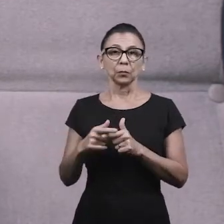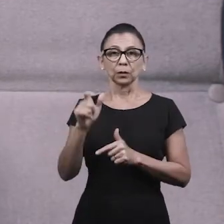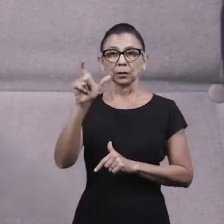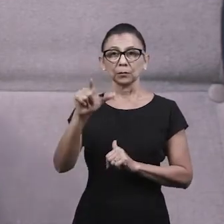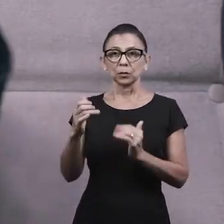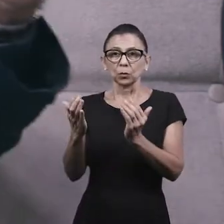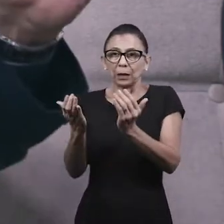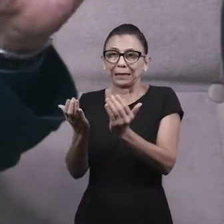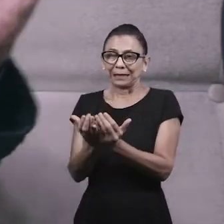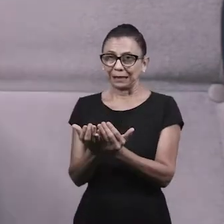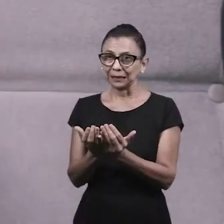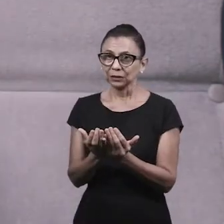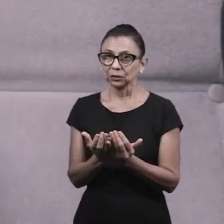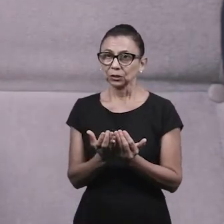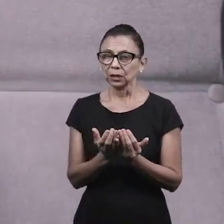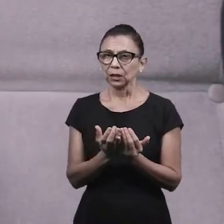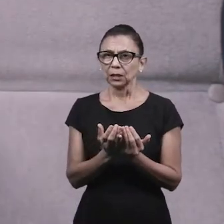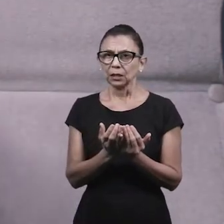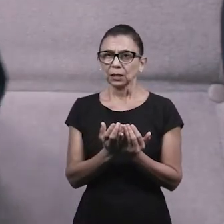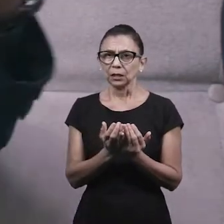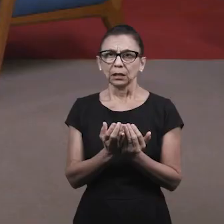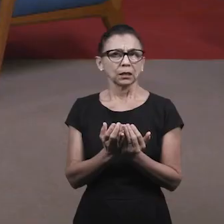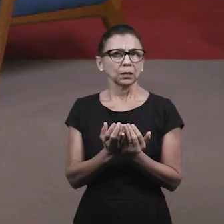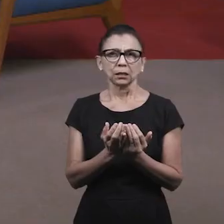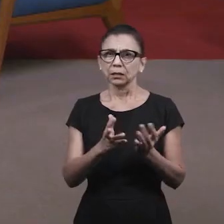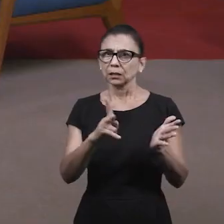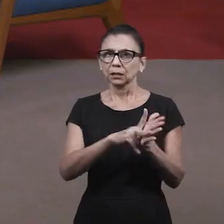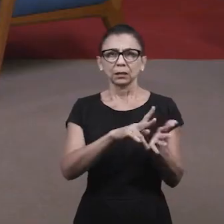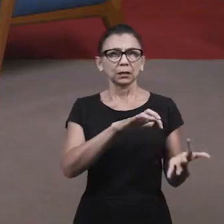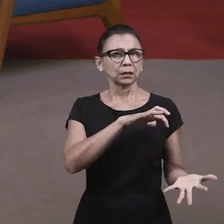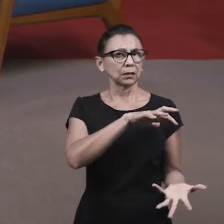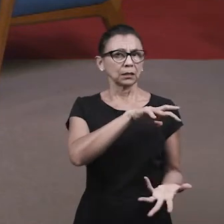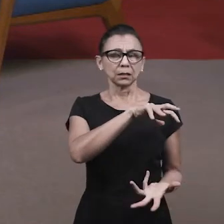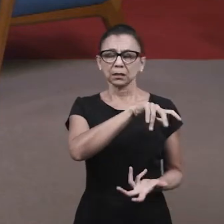révélée. Une fois que le chrétien,